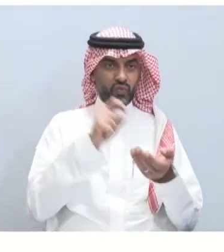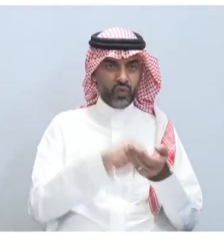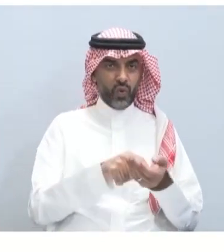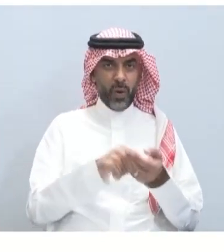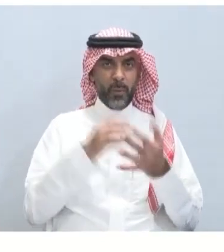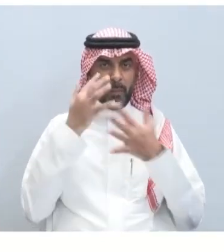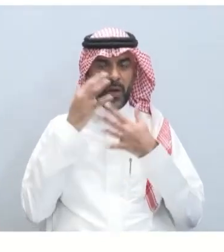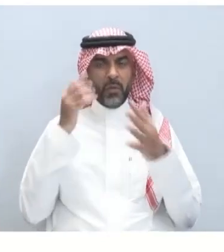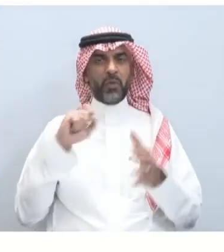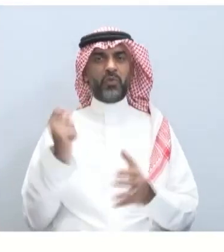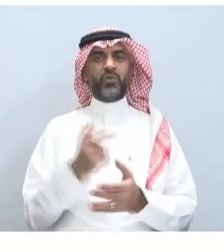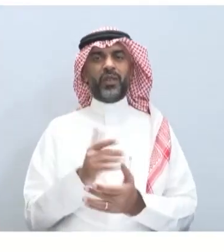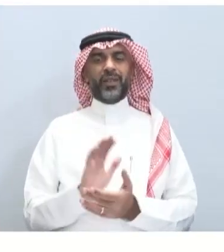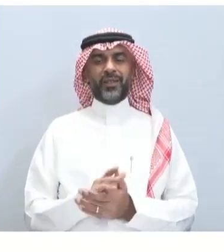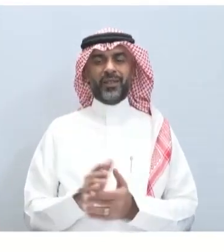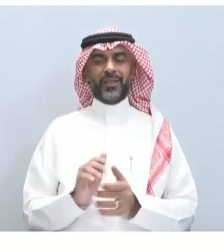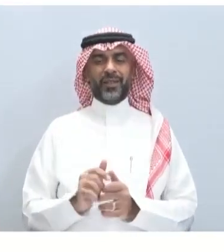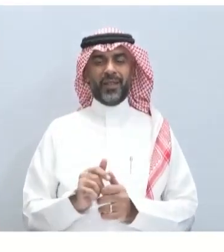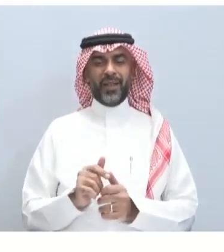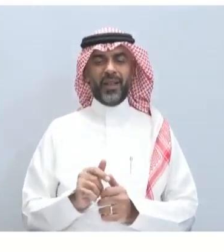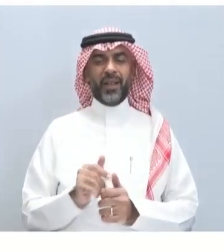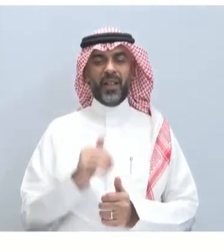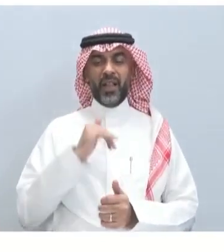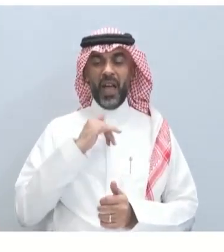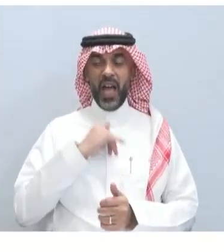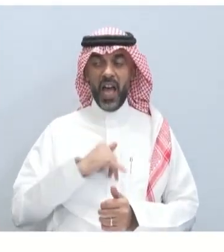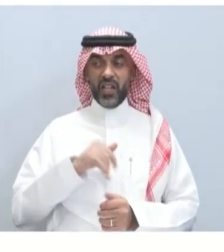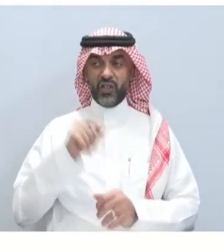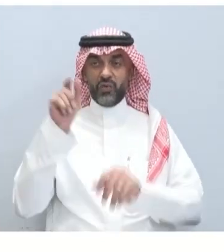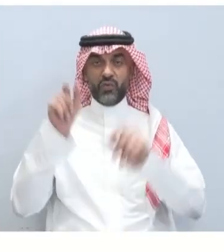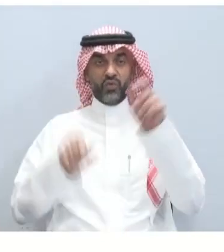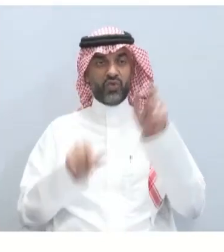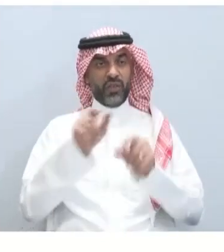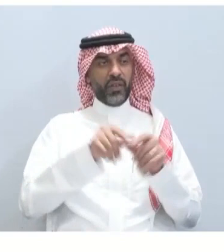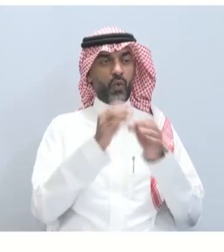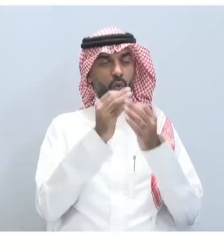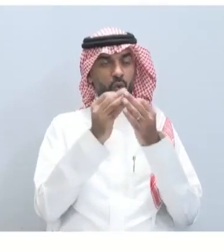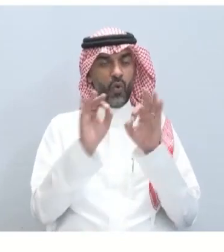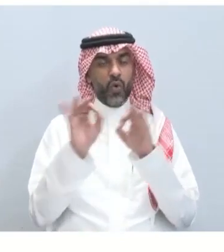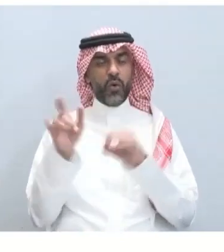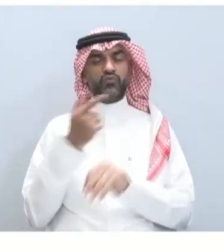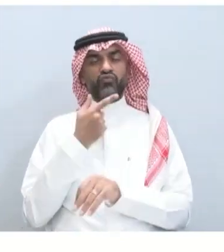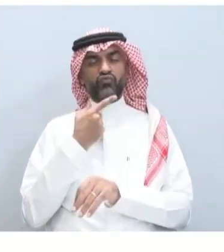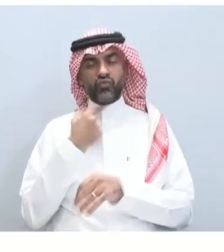حاجه المستفيدين في الحصول على مصادر المعلومات